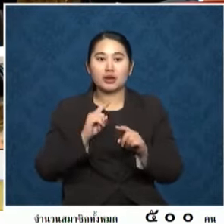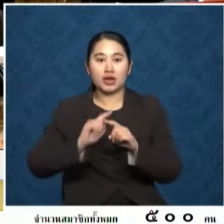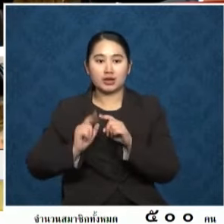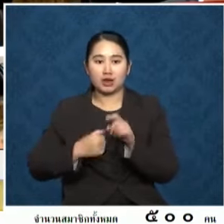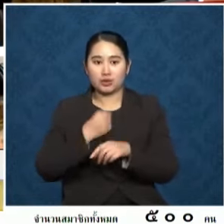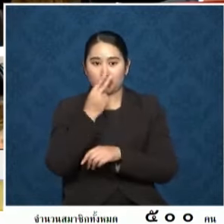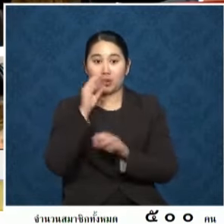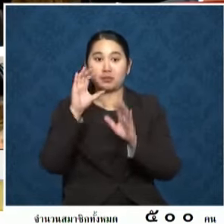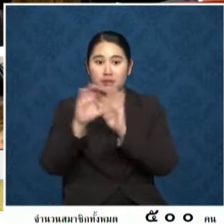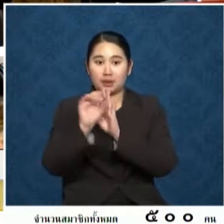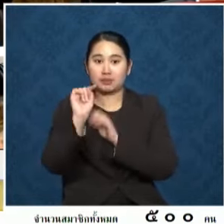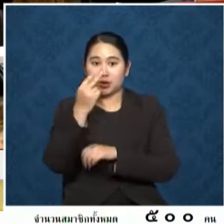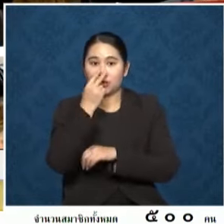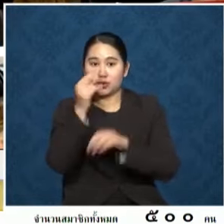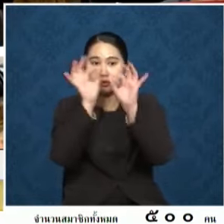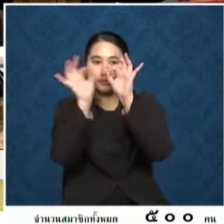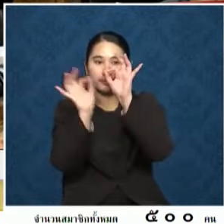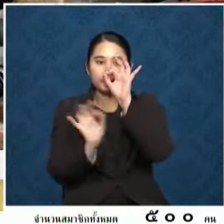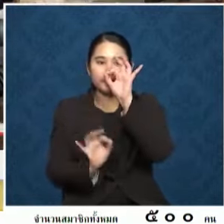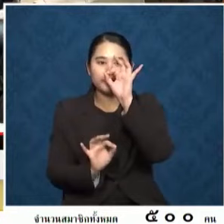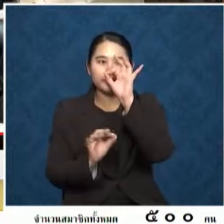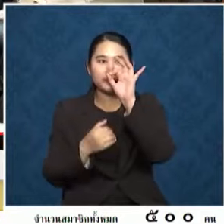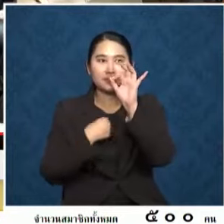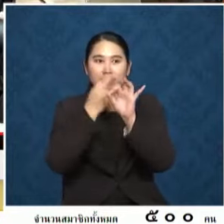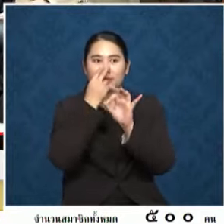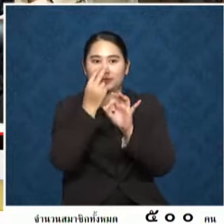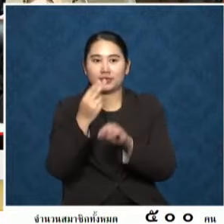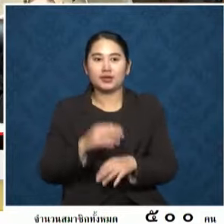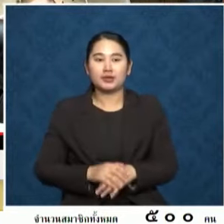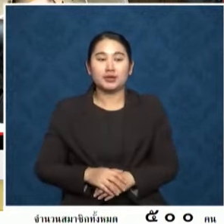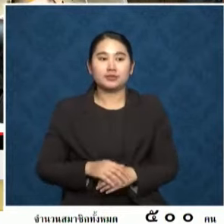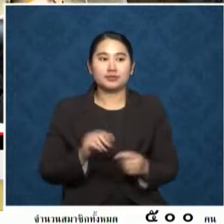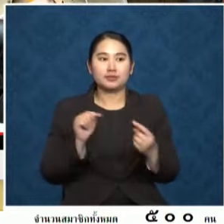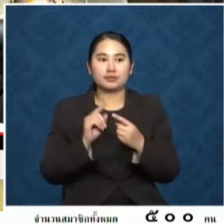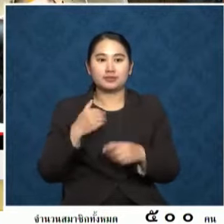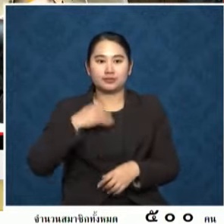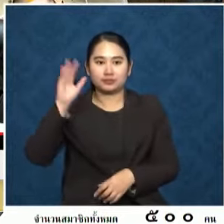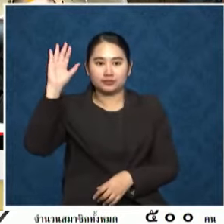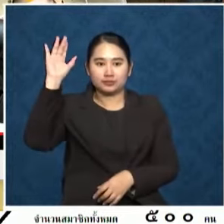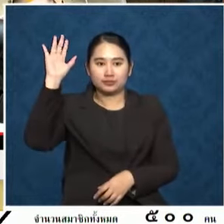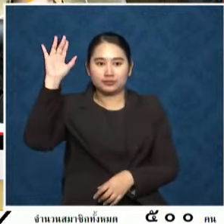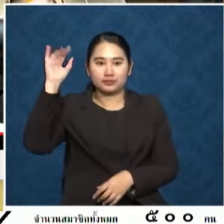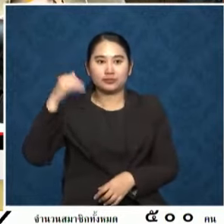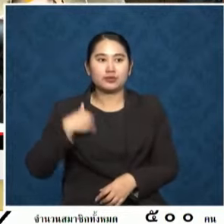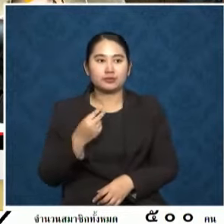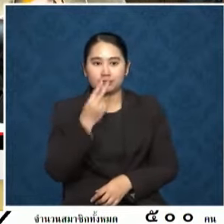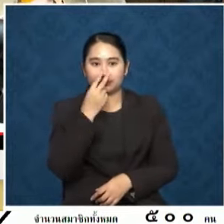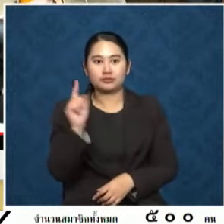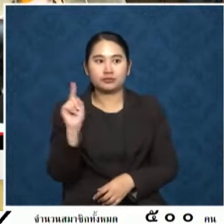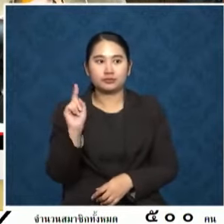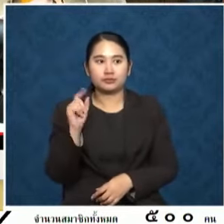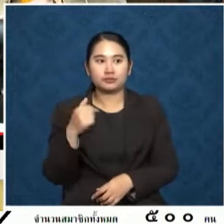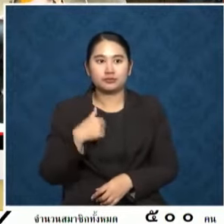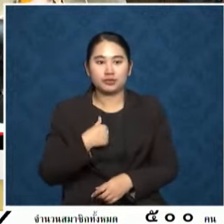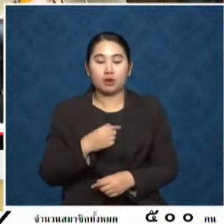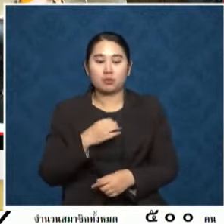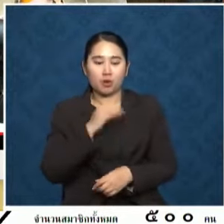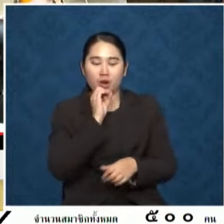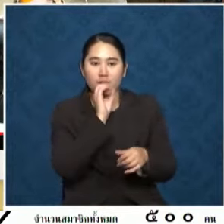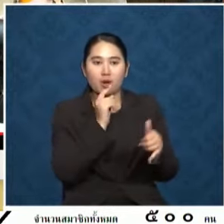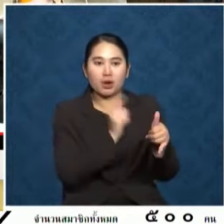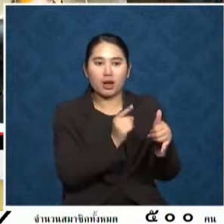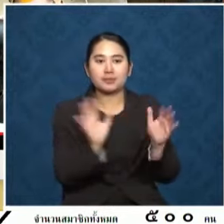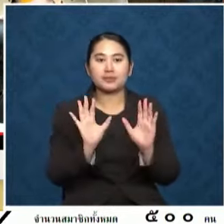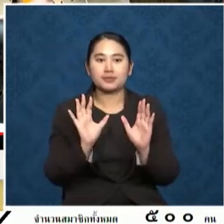านขึ้นรูปอีกสักครั้งแล้วดูประโยคที่เขาประโยคนั้นเป็นประโยค ท่าน นิดเดียว คร ับ เดี๋ยวขอผมขออนุญาตครับ ผมจะจบท่านประธานครับไม่ได้ปักปั๊มอะไรท่านเพิ่ม